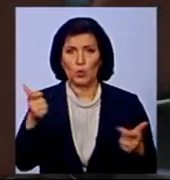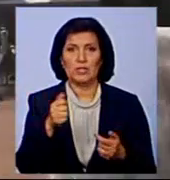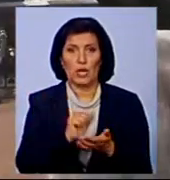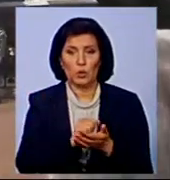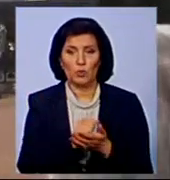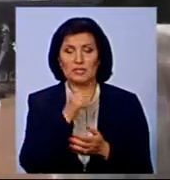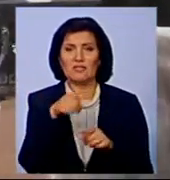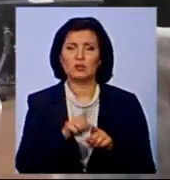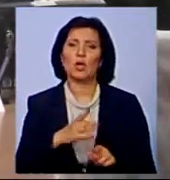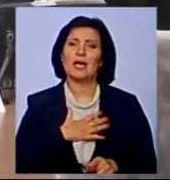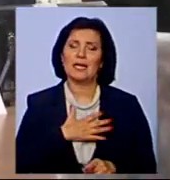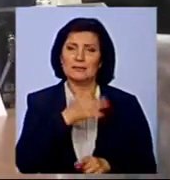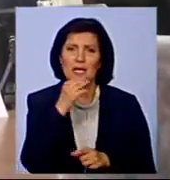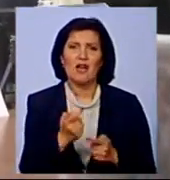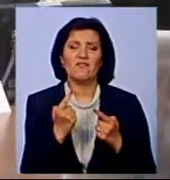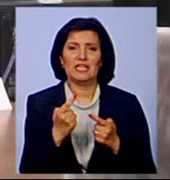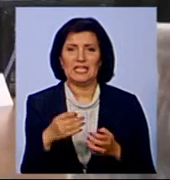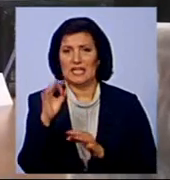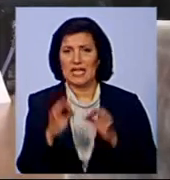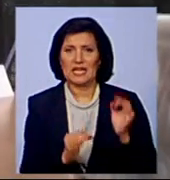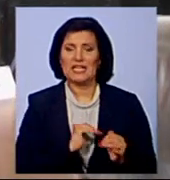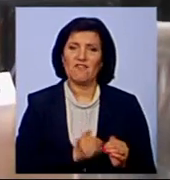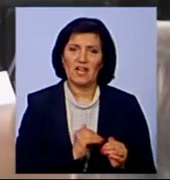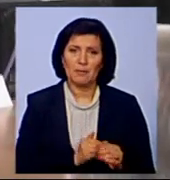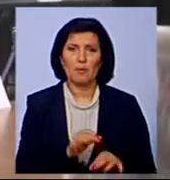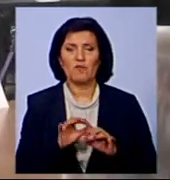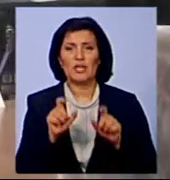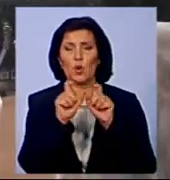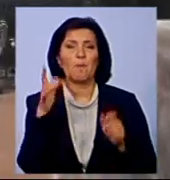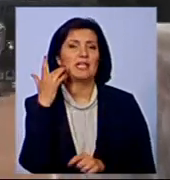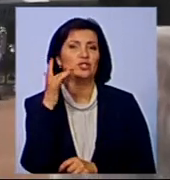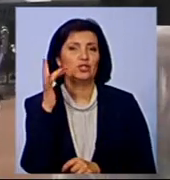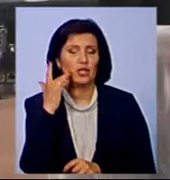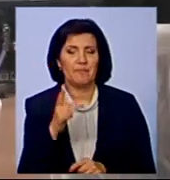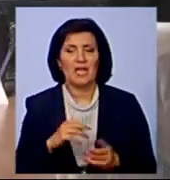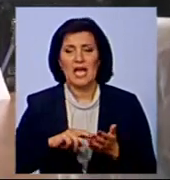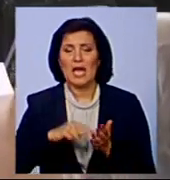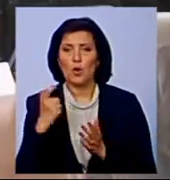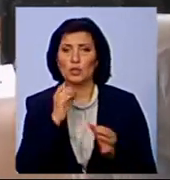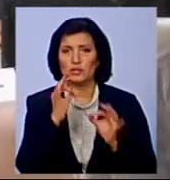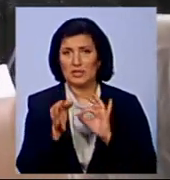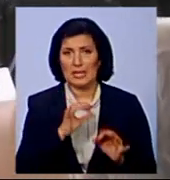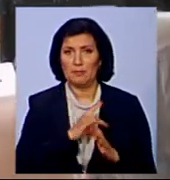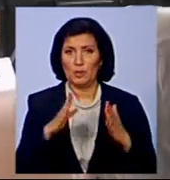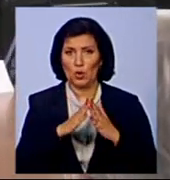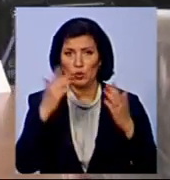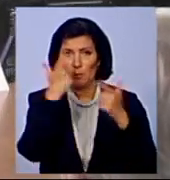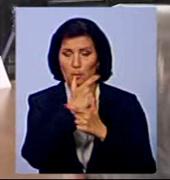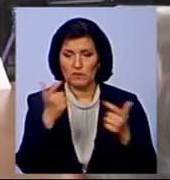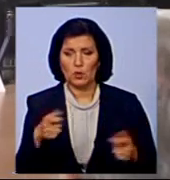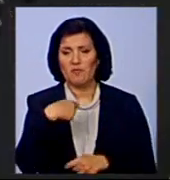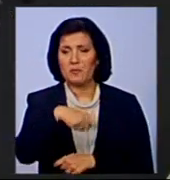що Канада встановила великі тарифи для фермерів, робітників і компаній США. Економічний радник Білого дому повідомив,